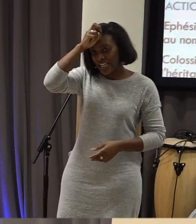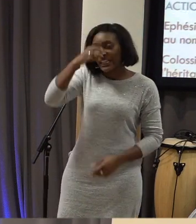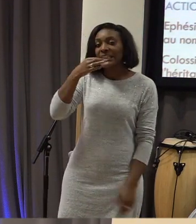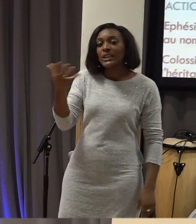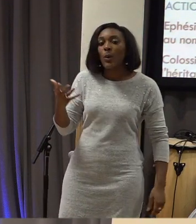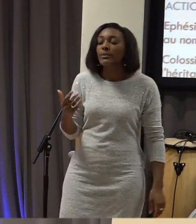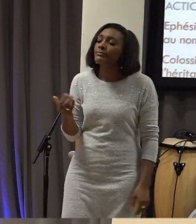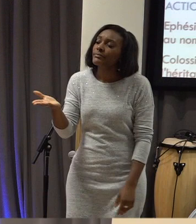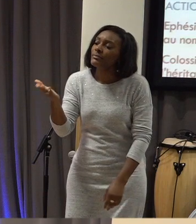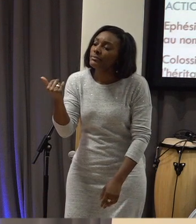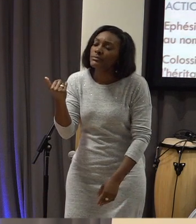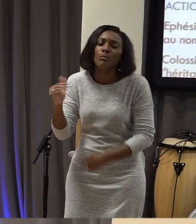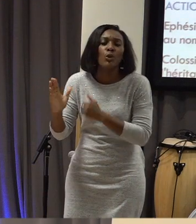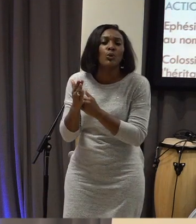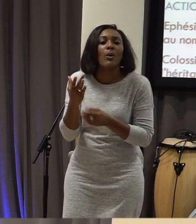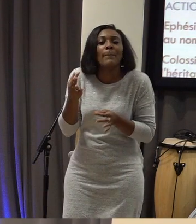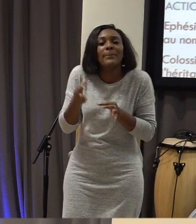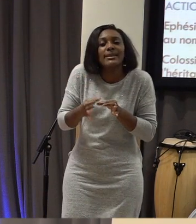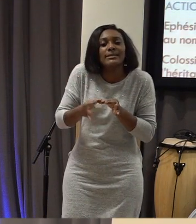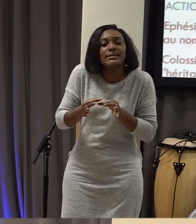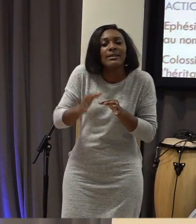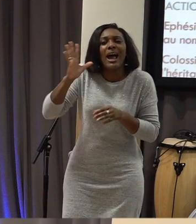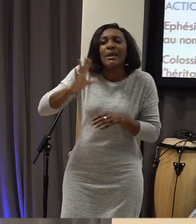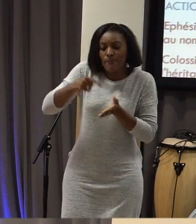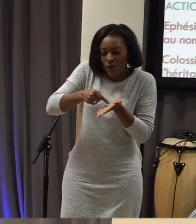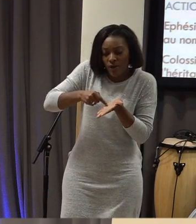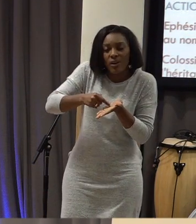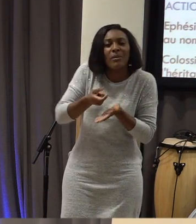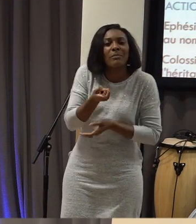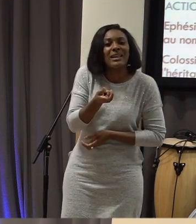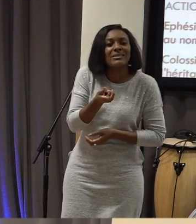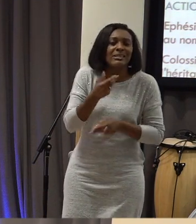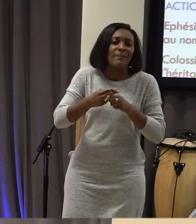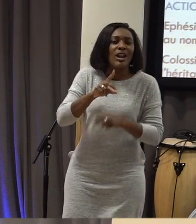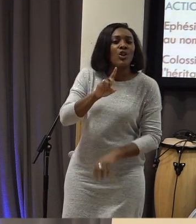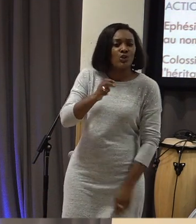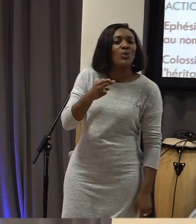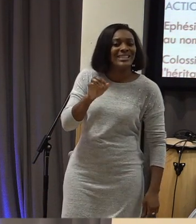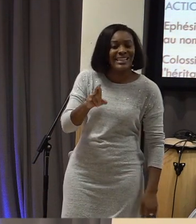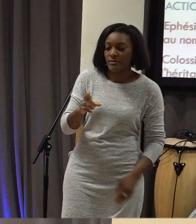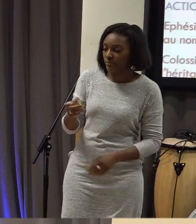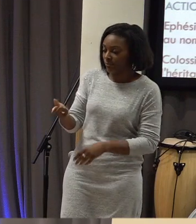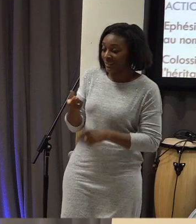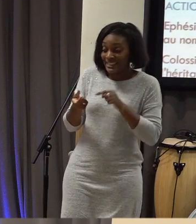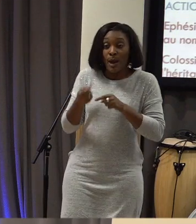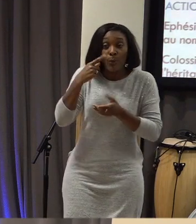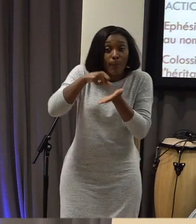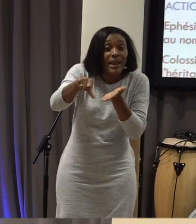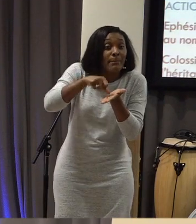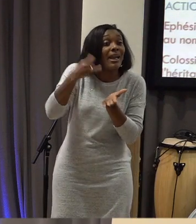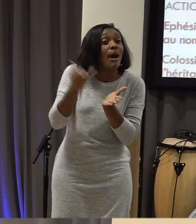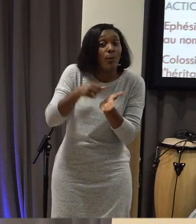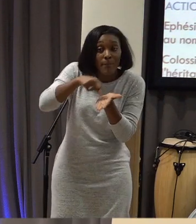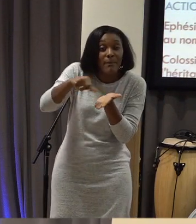de l'époque, un denier. C'est le denier qui servait donc pour payer le tribut, pour payer